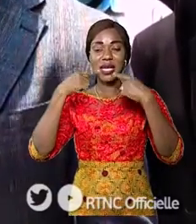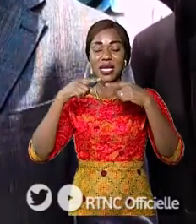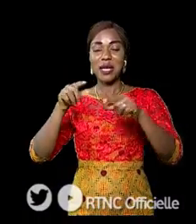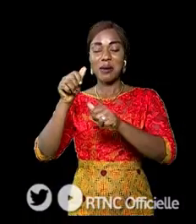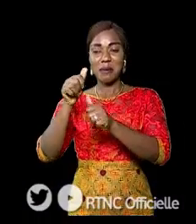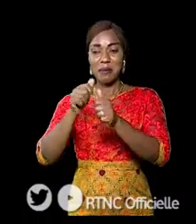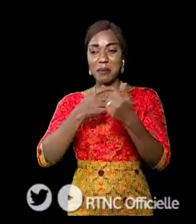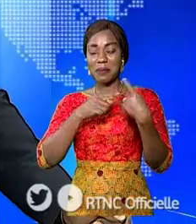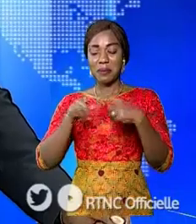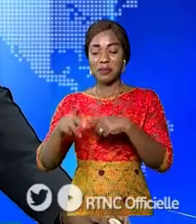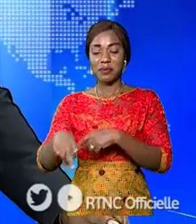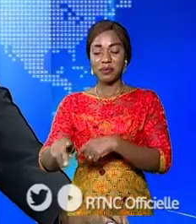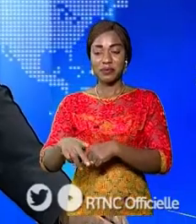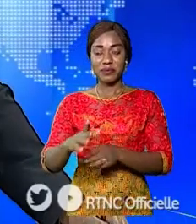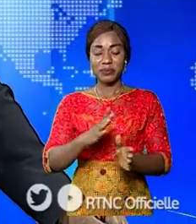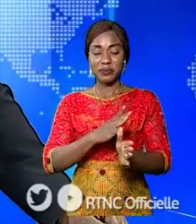province.